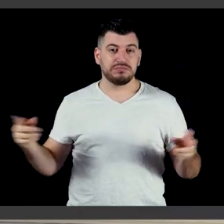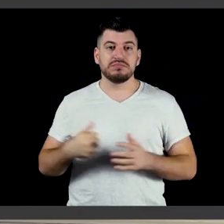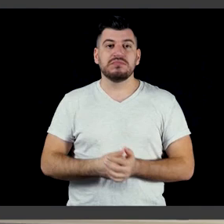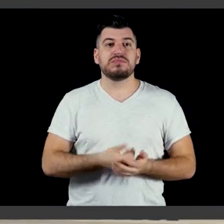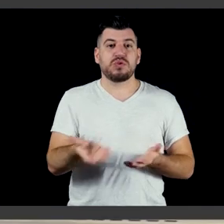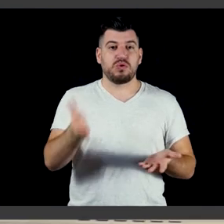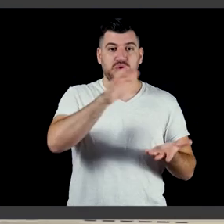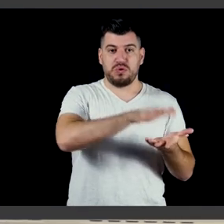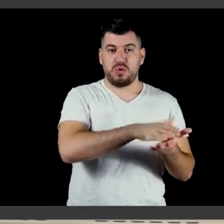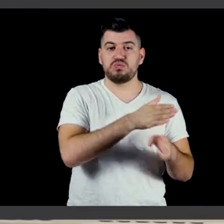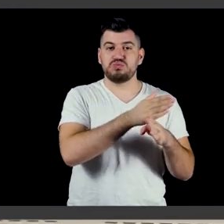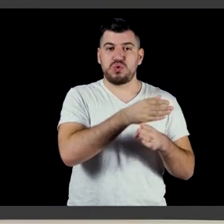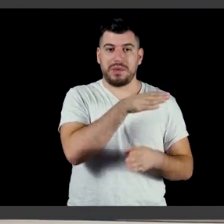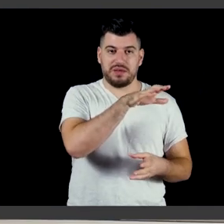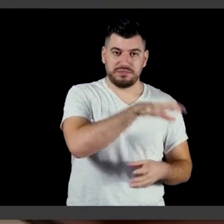Να βάλω τα ψωμάκια μου.